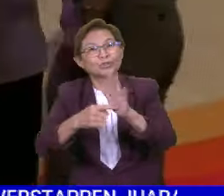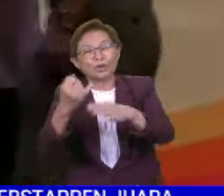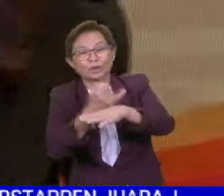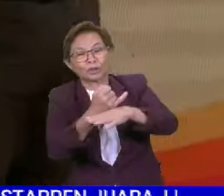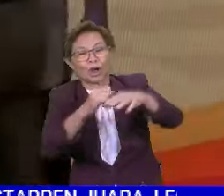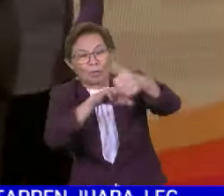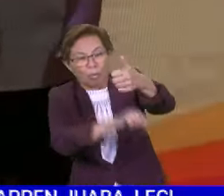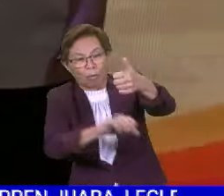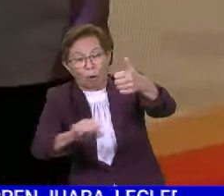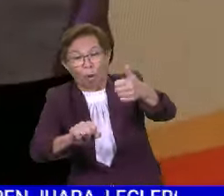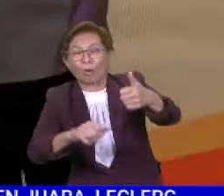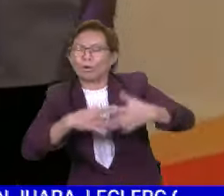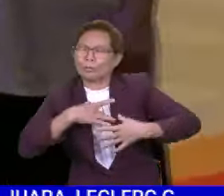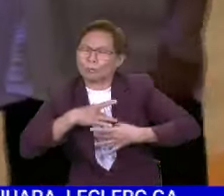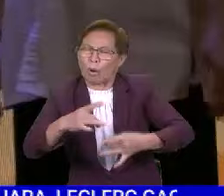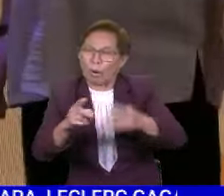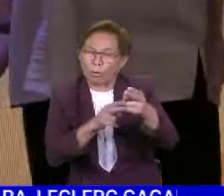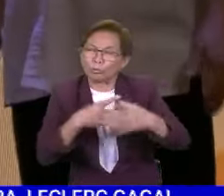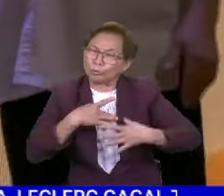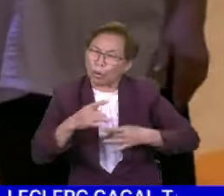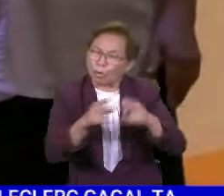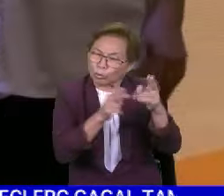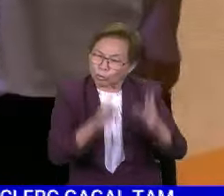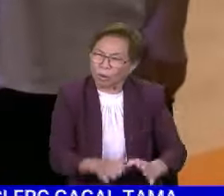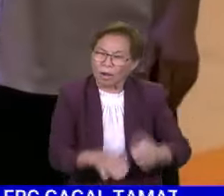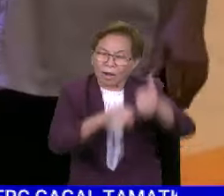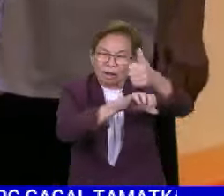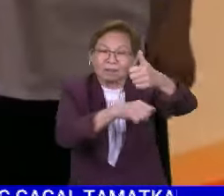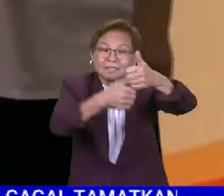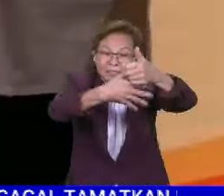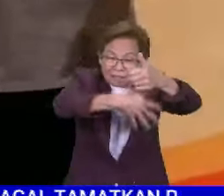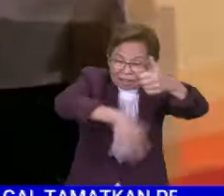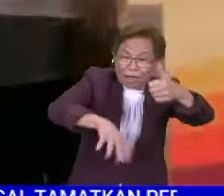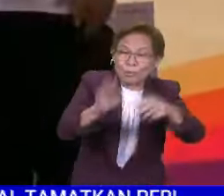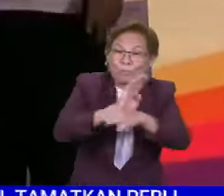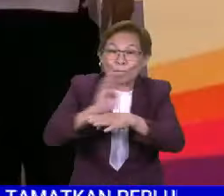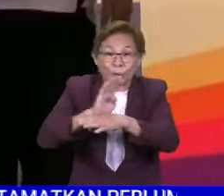franchise mendapat tempat dalam kalangan usahawan sebagai cabang perniagaan berdaya maju.